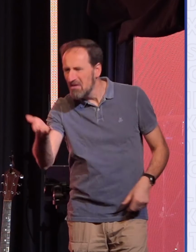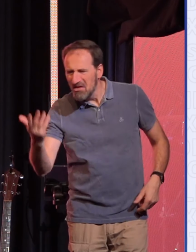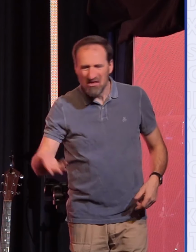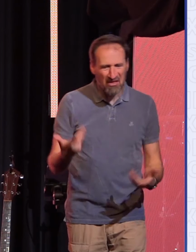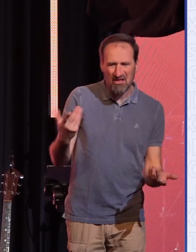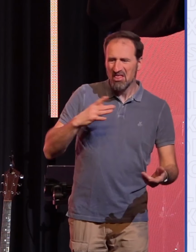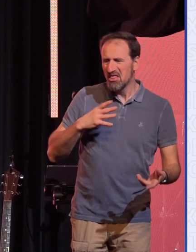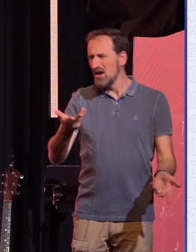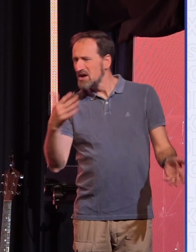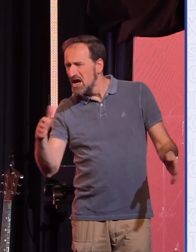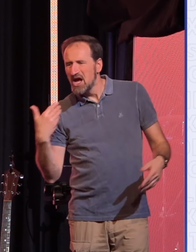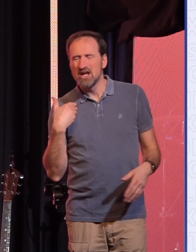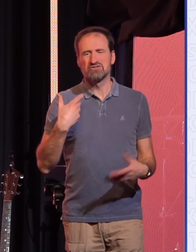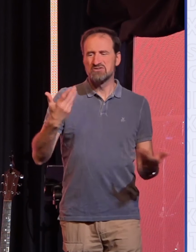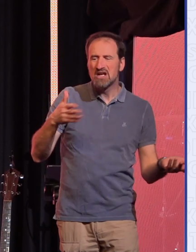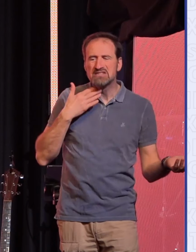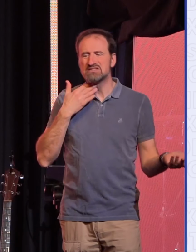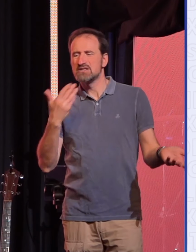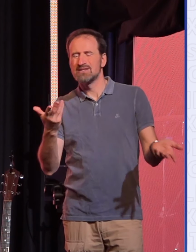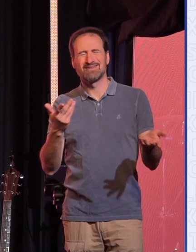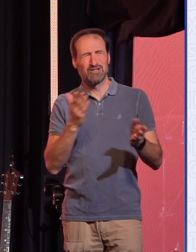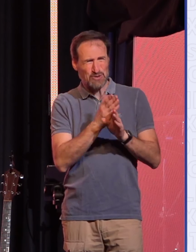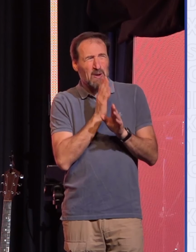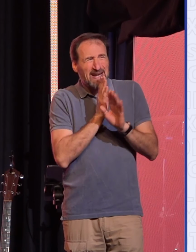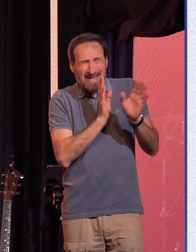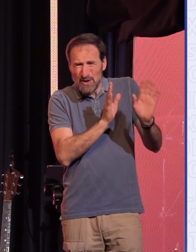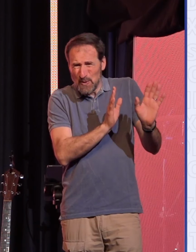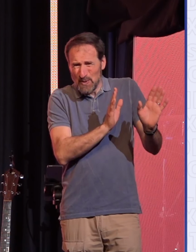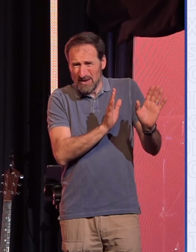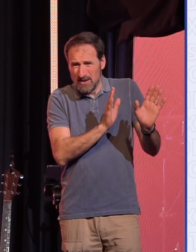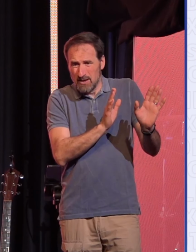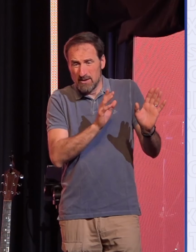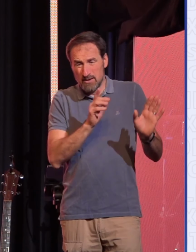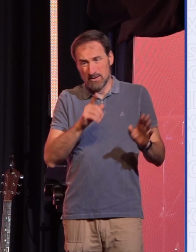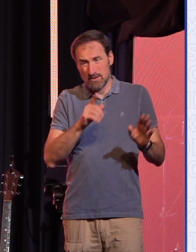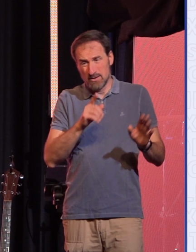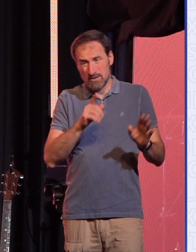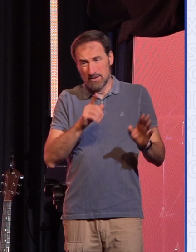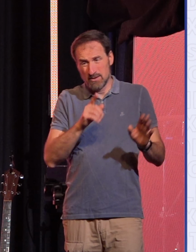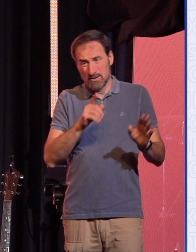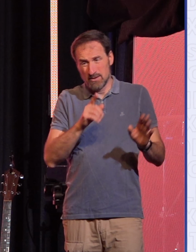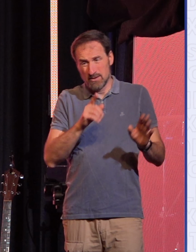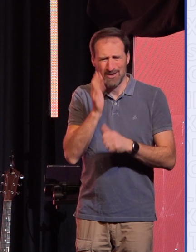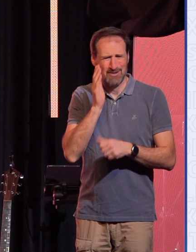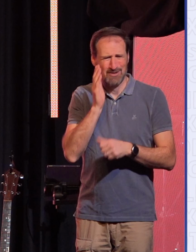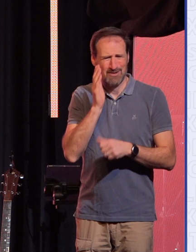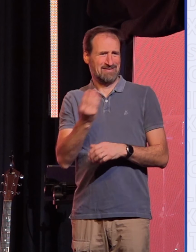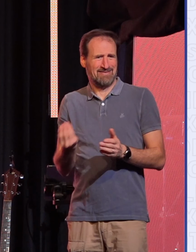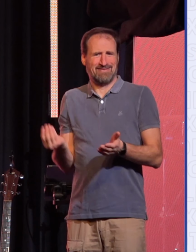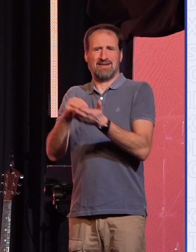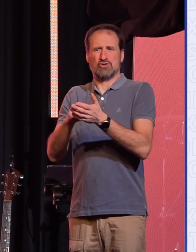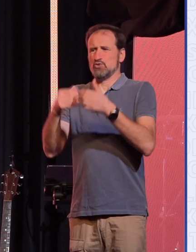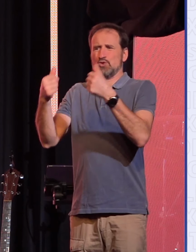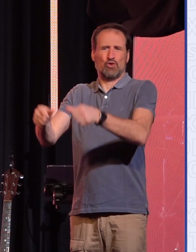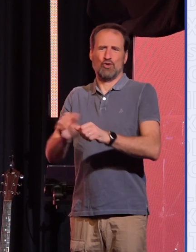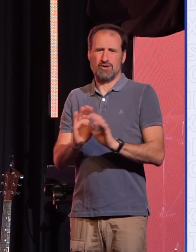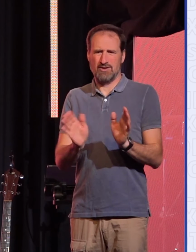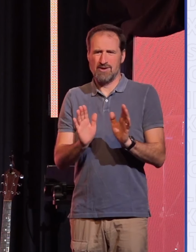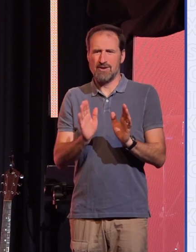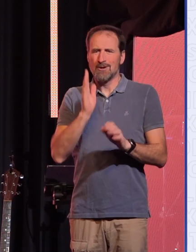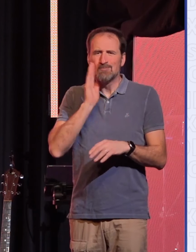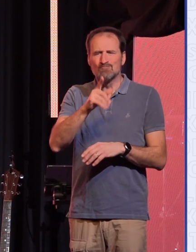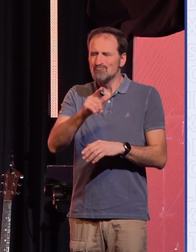Ich ermutige euch wirklich, seid Ermutiger für die Singles. Unterstützt sie wirklich, ihren Lauf laufen zu können. Seid